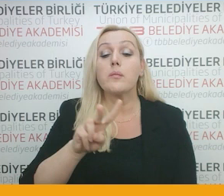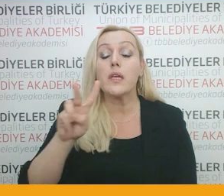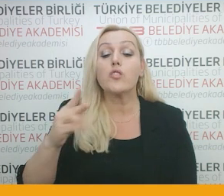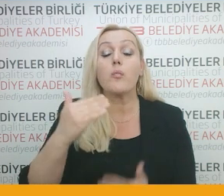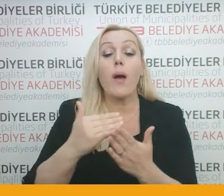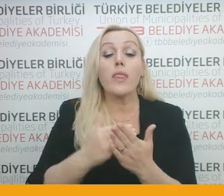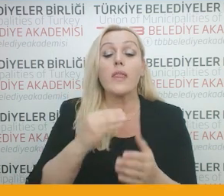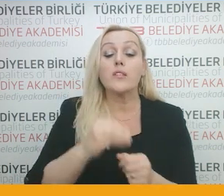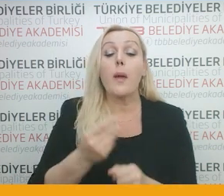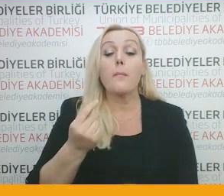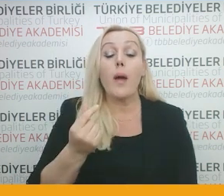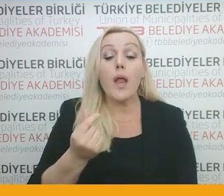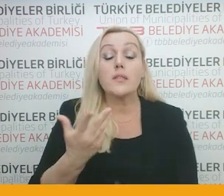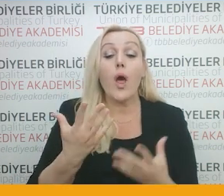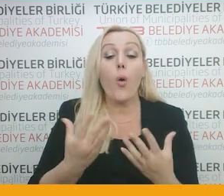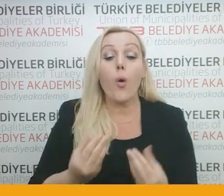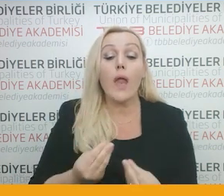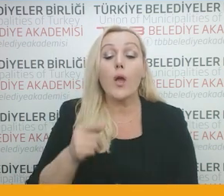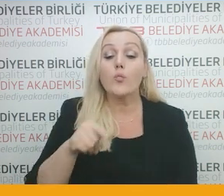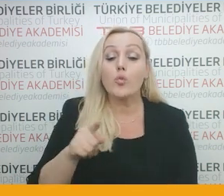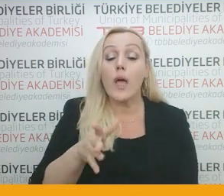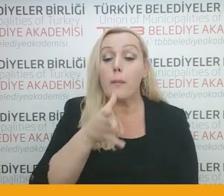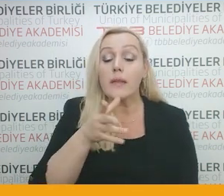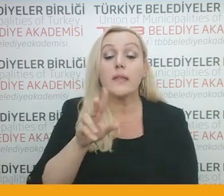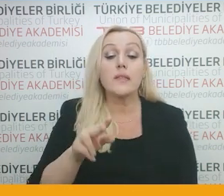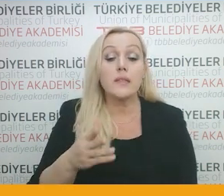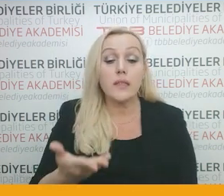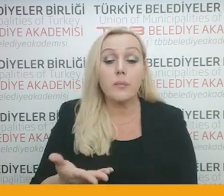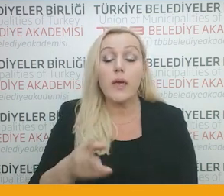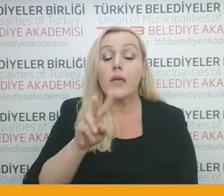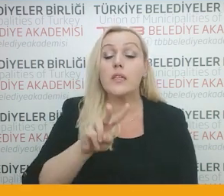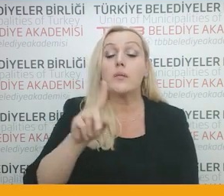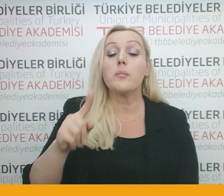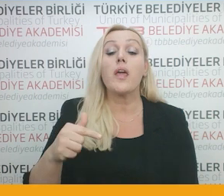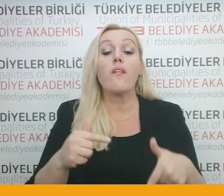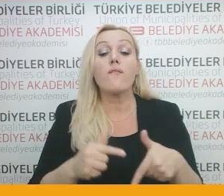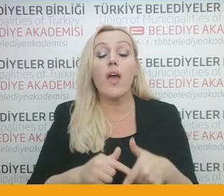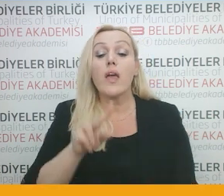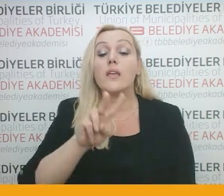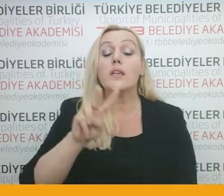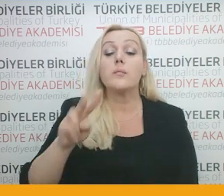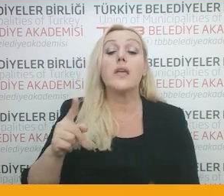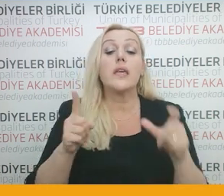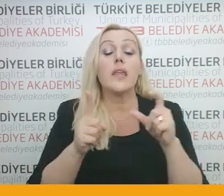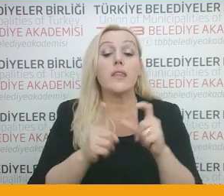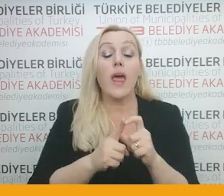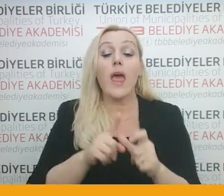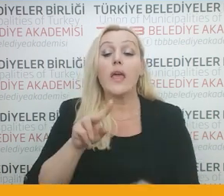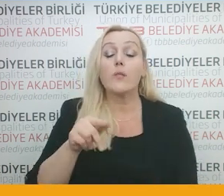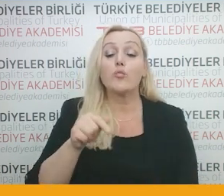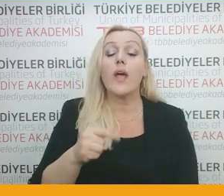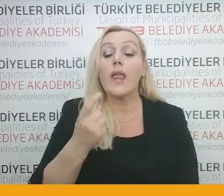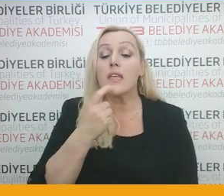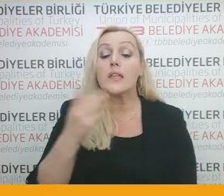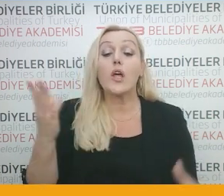maddedeki parasal limitler var arkadaşlar. Bildiğiniz gibi 21F pazara koşulu 22'de doğrudan temin. Bunların yıllık